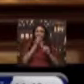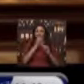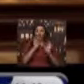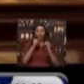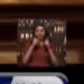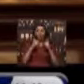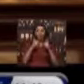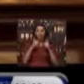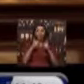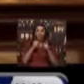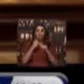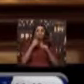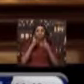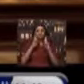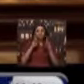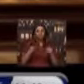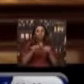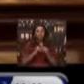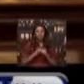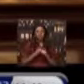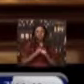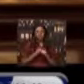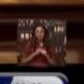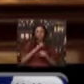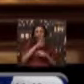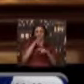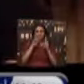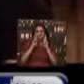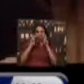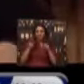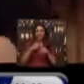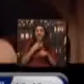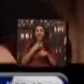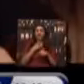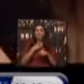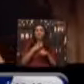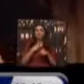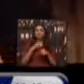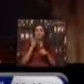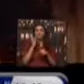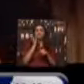حواء هانيس، عودي الى اتون.